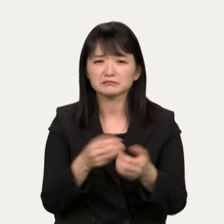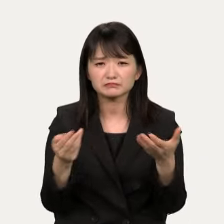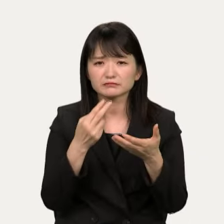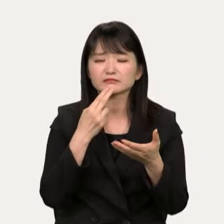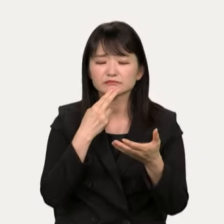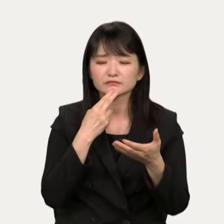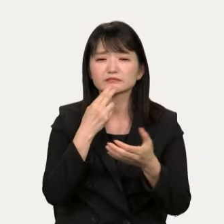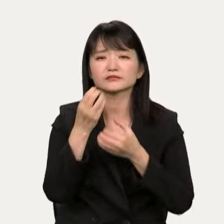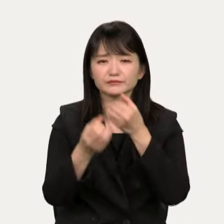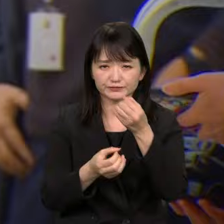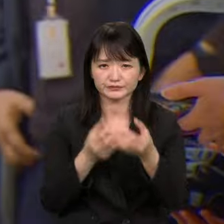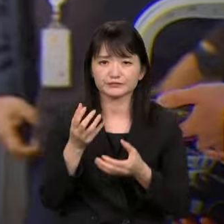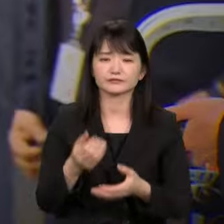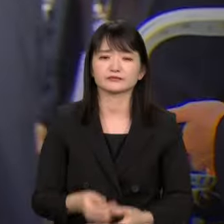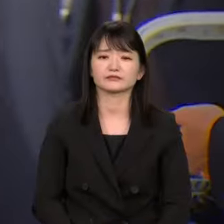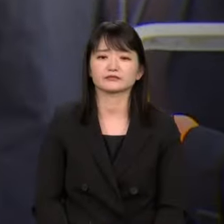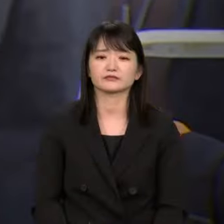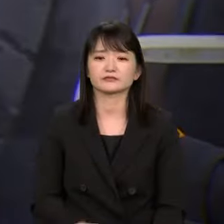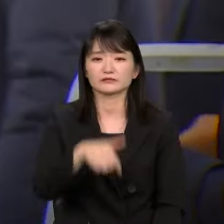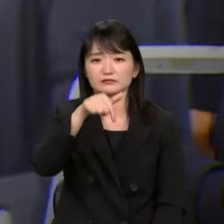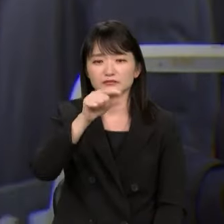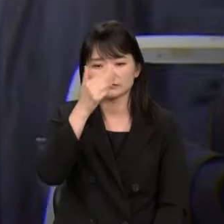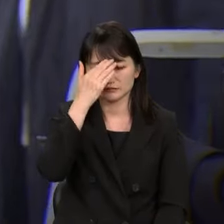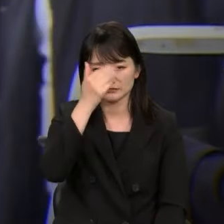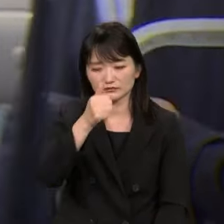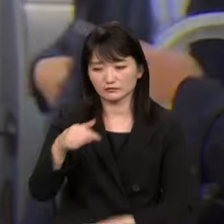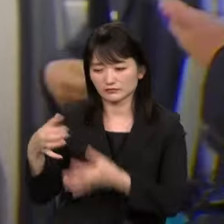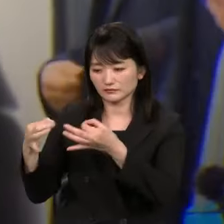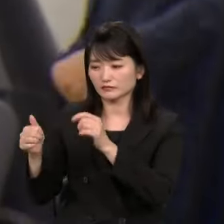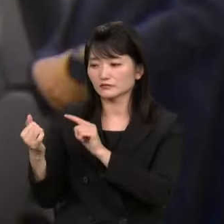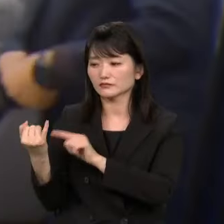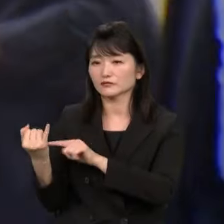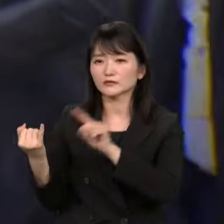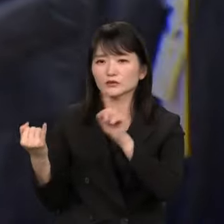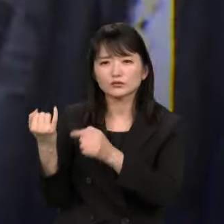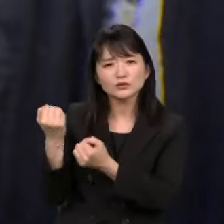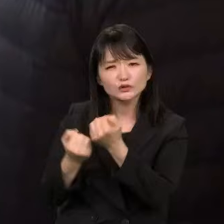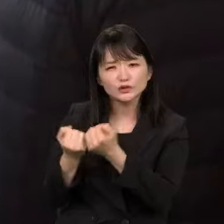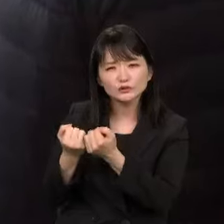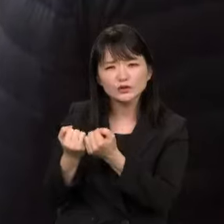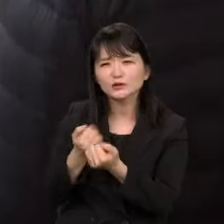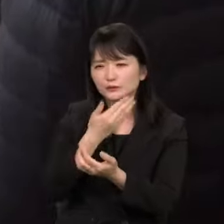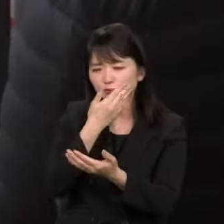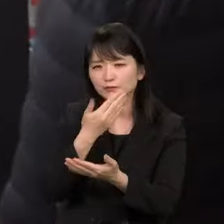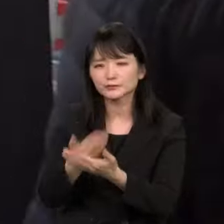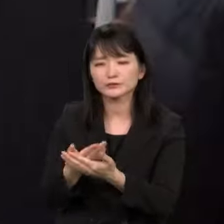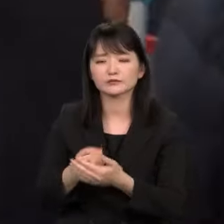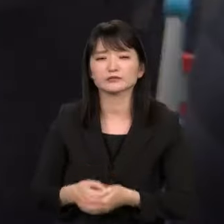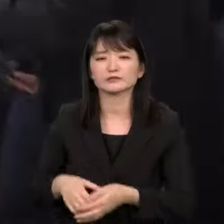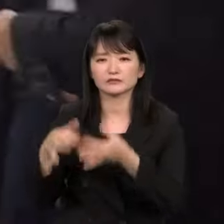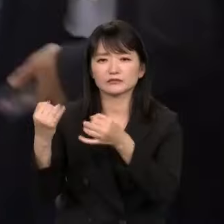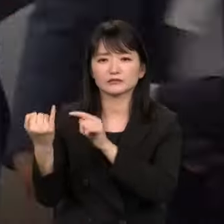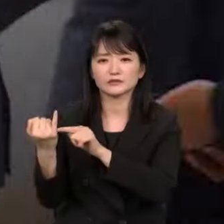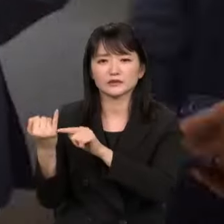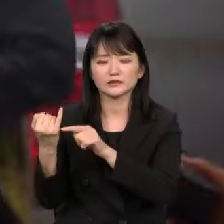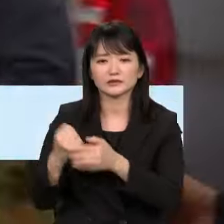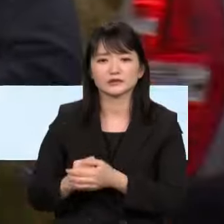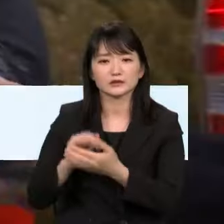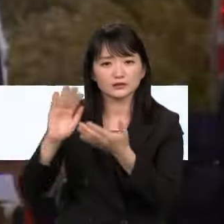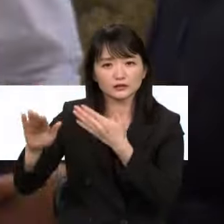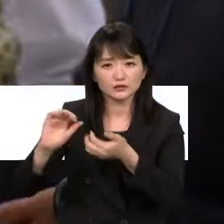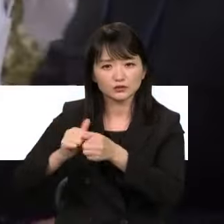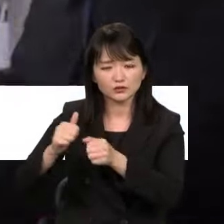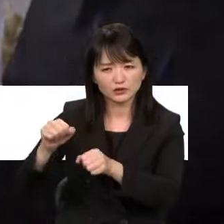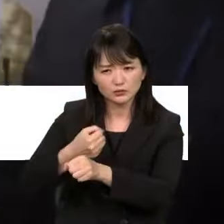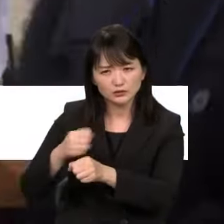없었다고 진술했습니다 권전 회장이 김여사에게 어떤 설명을 했는지가 중요합니다 김여사가 사후에라도 주가조작을